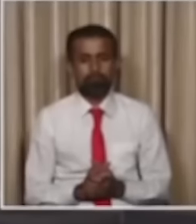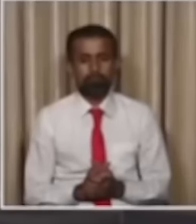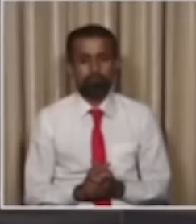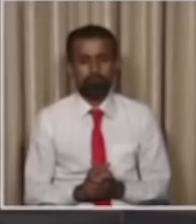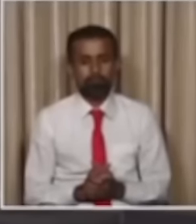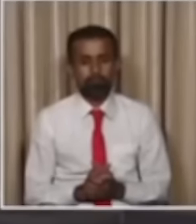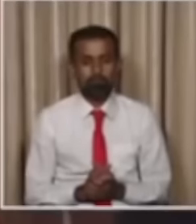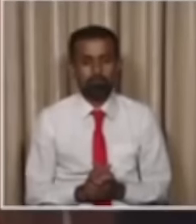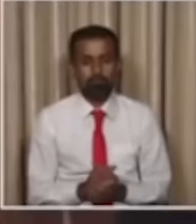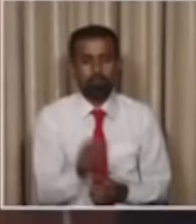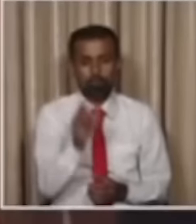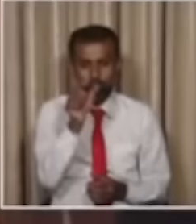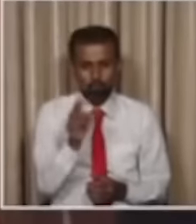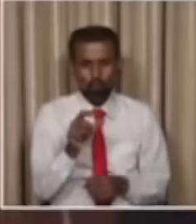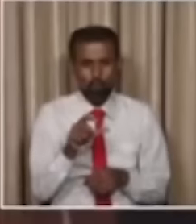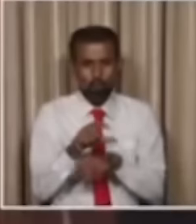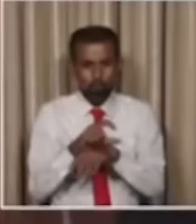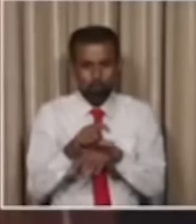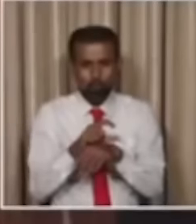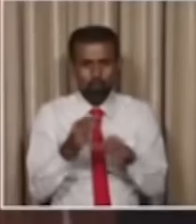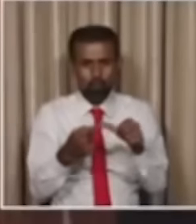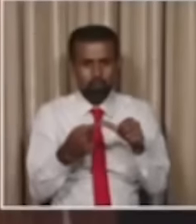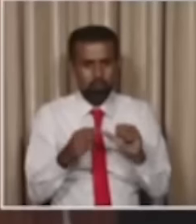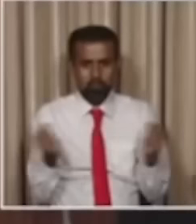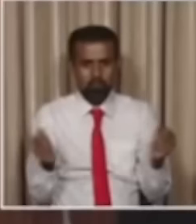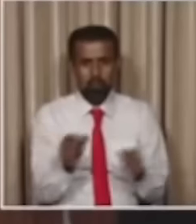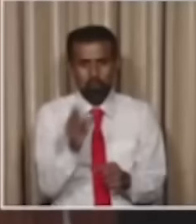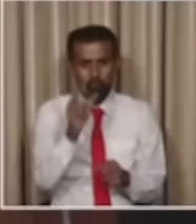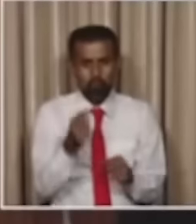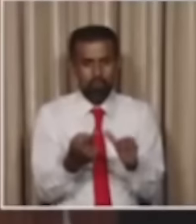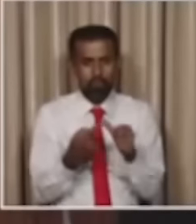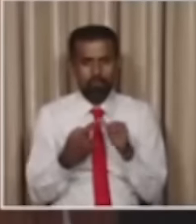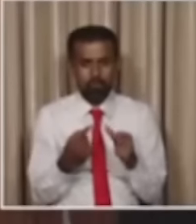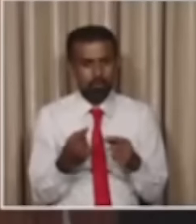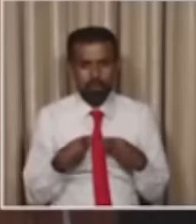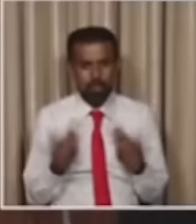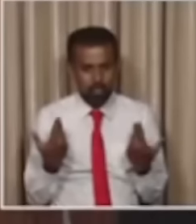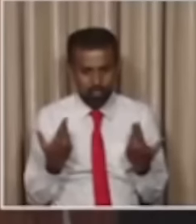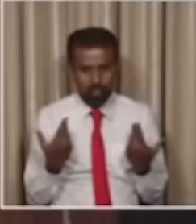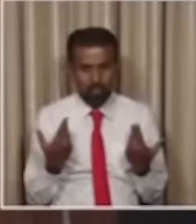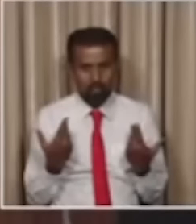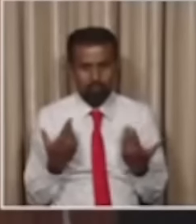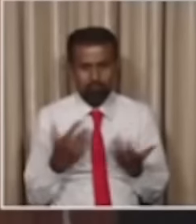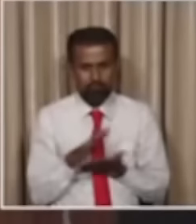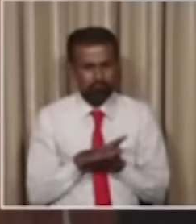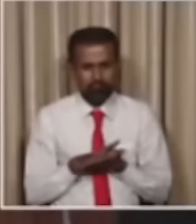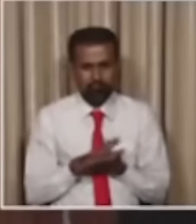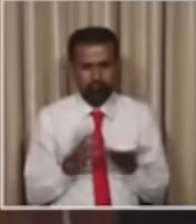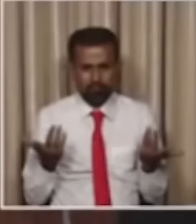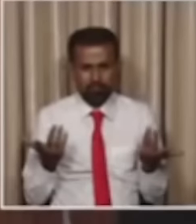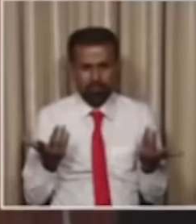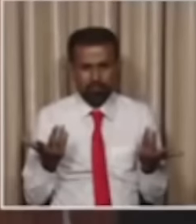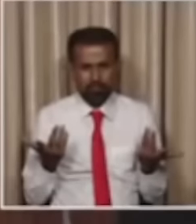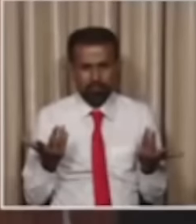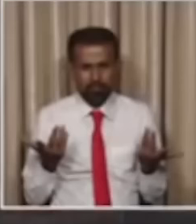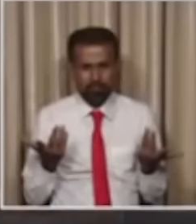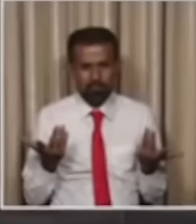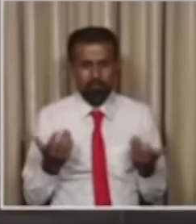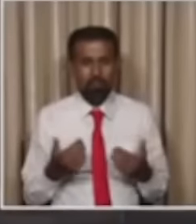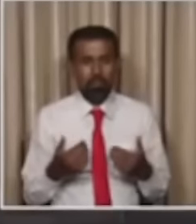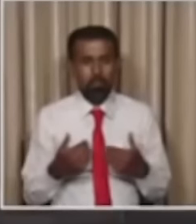දැන්ට ඔබතුමානි ඒ කියන්නේ කොමිෂමේ පිළිතුරක් නැති නිසා ඔබතුමා පිළිතුරක් දෙන්නේ නැහැ නේද? මට ඒක පැහැදිලි වුණේ නැහැ ඊයේ කියලා. ඉතින්